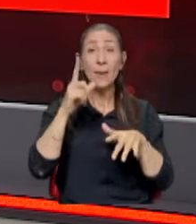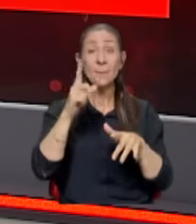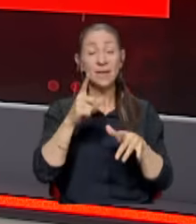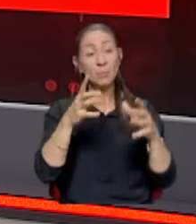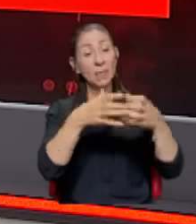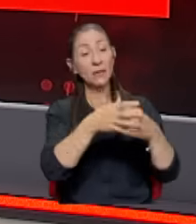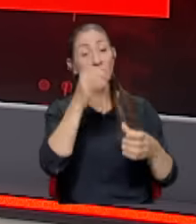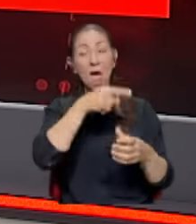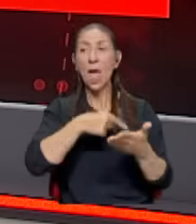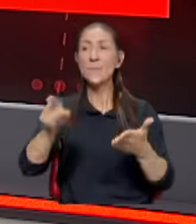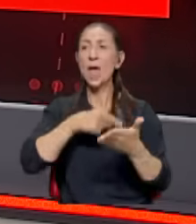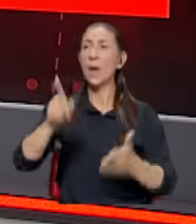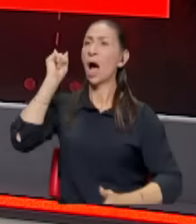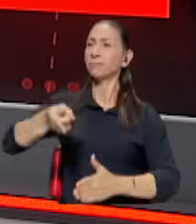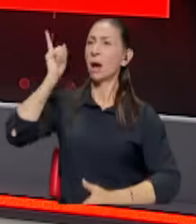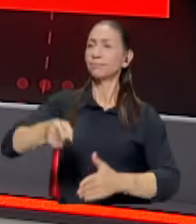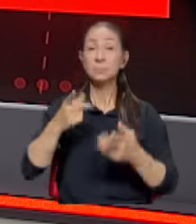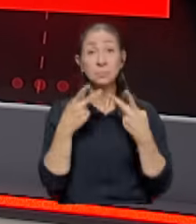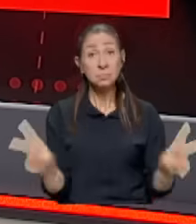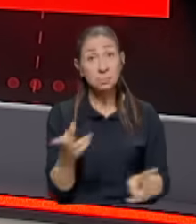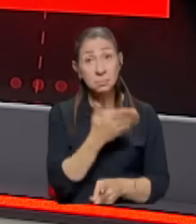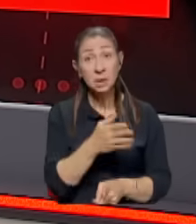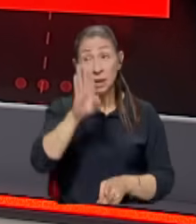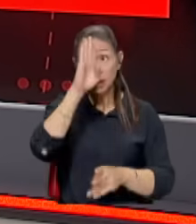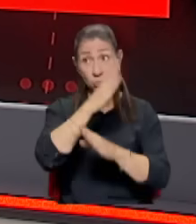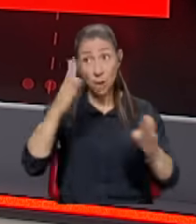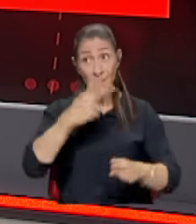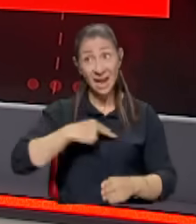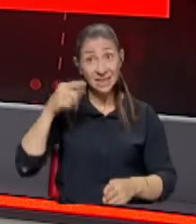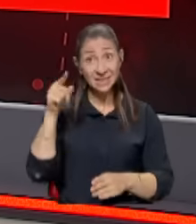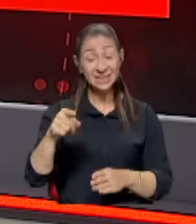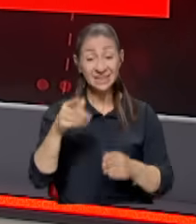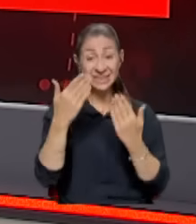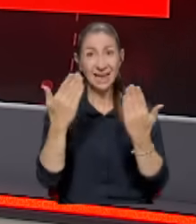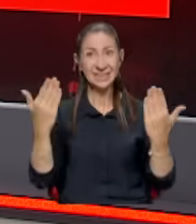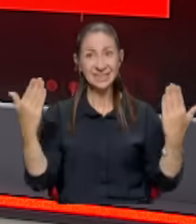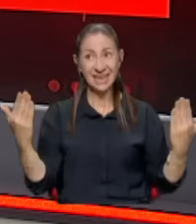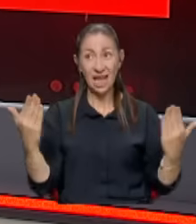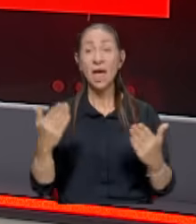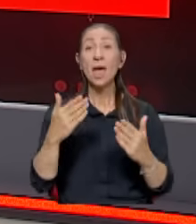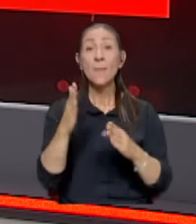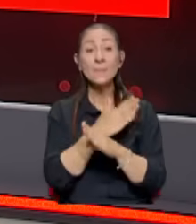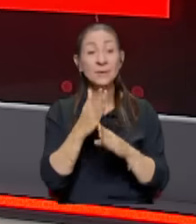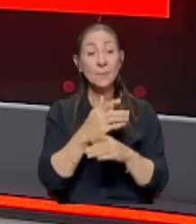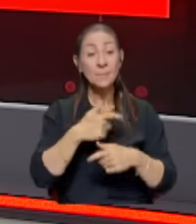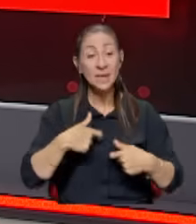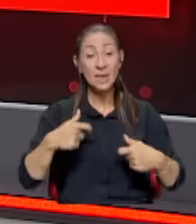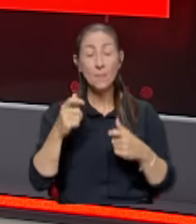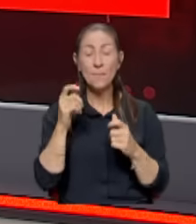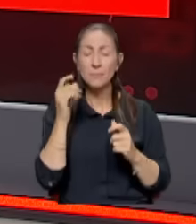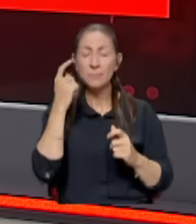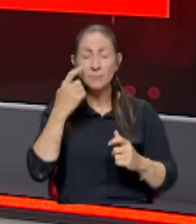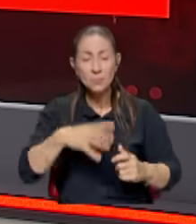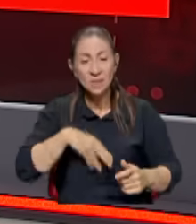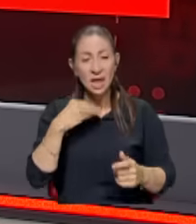platform tarafından iptal ettirilebildi. İstanbul Büyükşehir Belediyesi'nin sergisinde eserlerin milli ve manevi